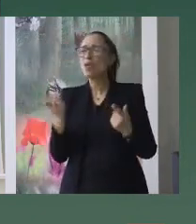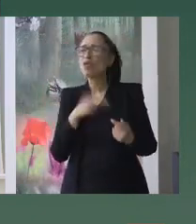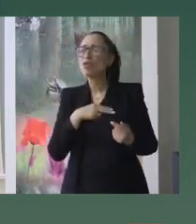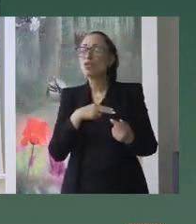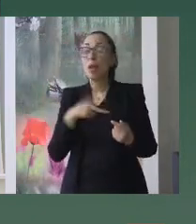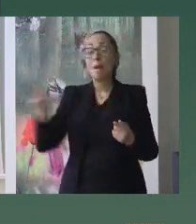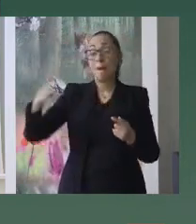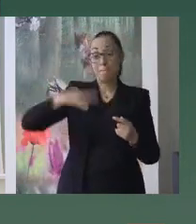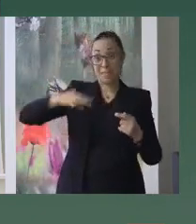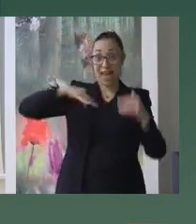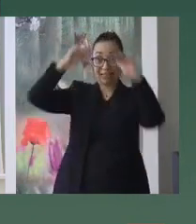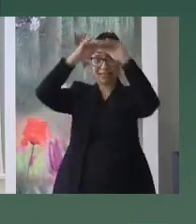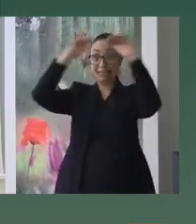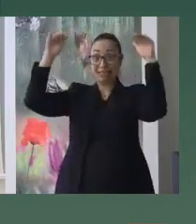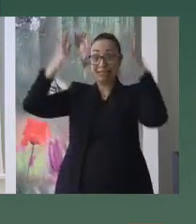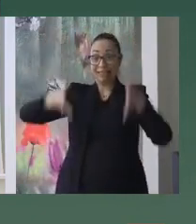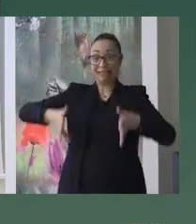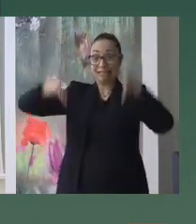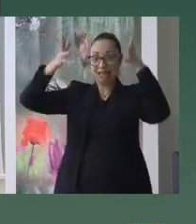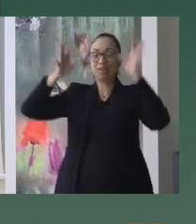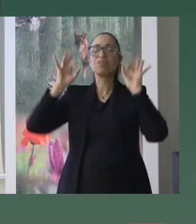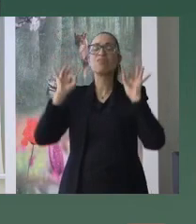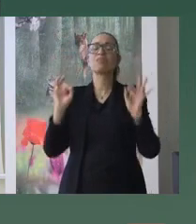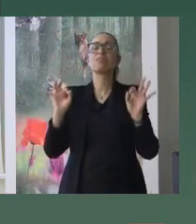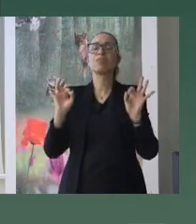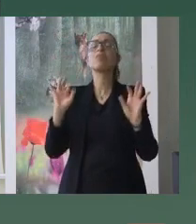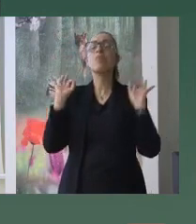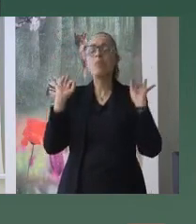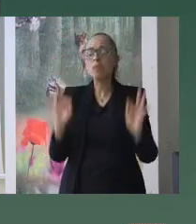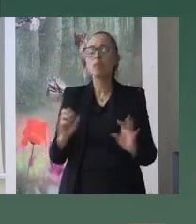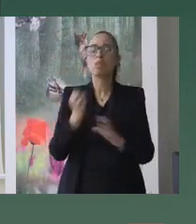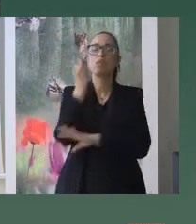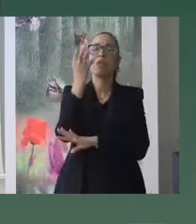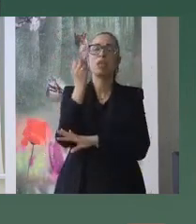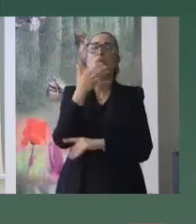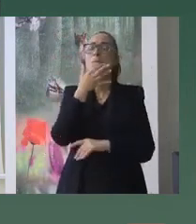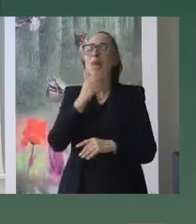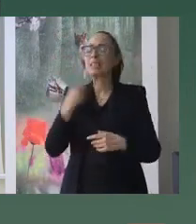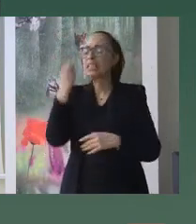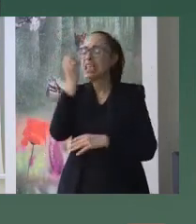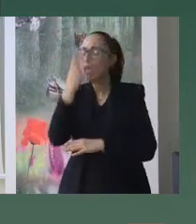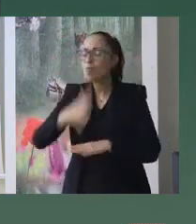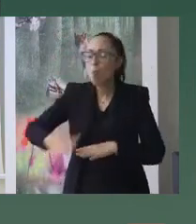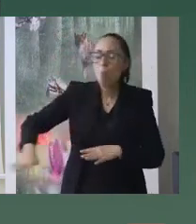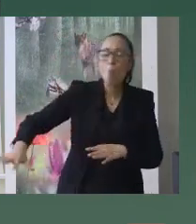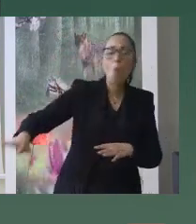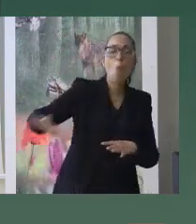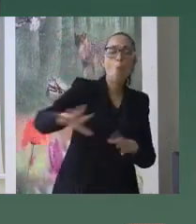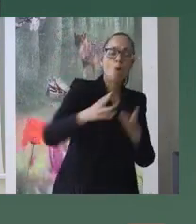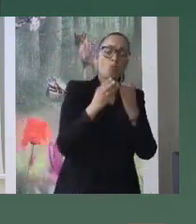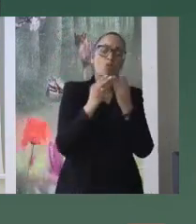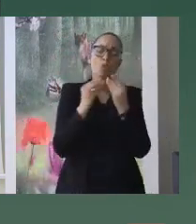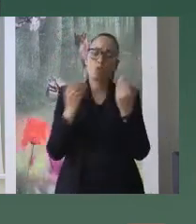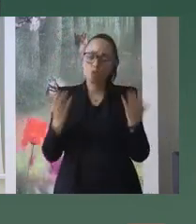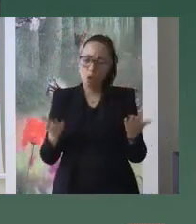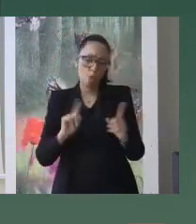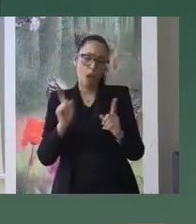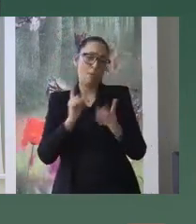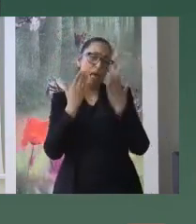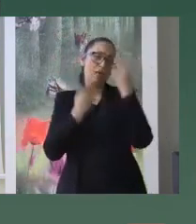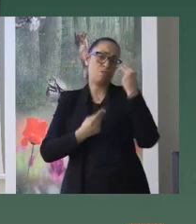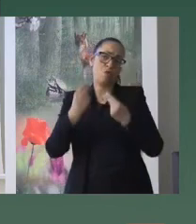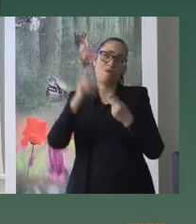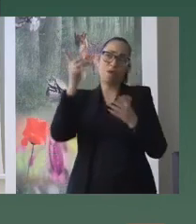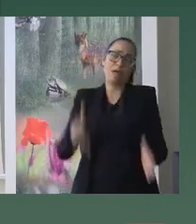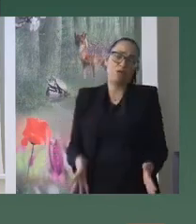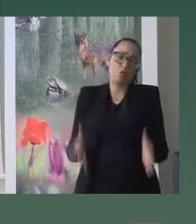Η πράσινη στέγη είναι κλασικό πράσινο. Δηλαδή φτιάχνεις ένα κήπο ή στέγη, αλλά με τρόπους οι οποίοι δεν σου προκαλούν προβλήματα στο